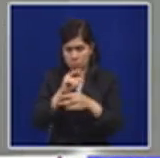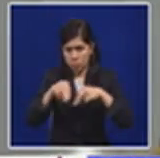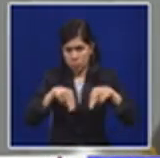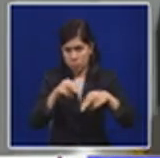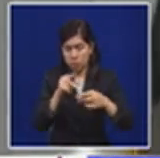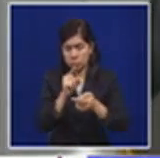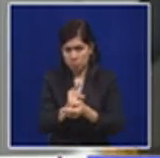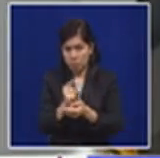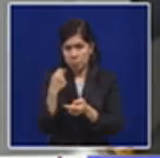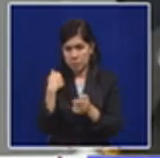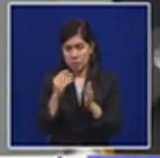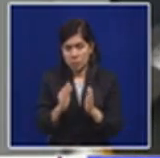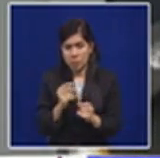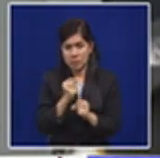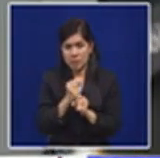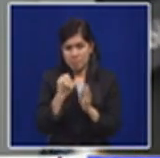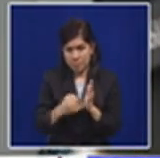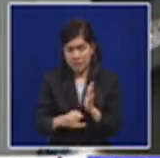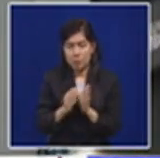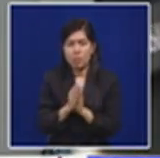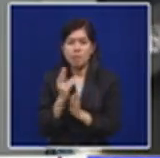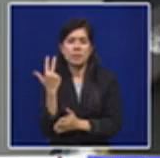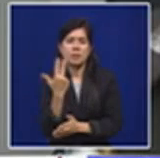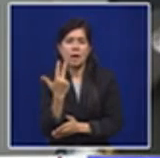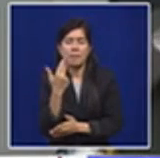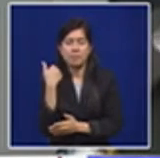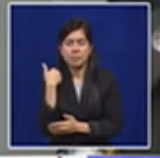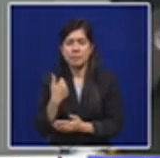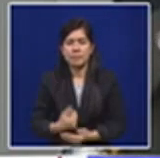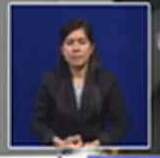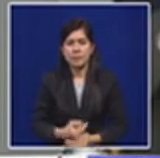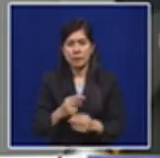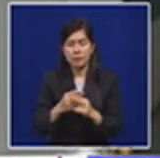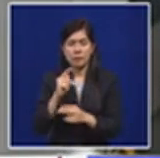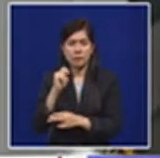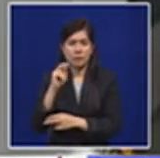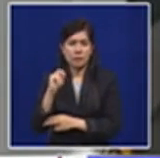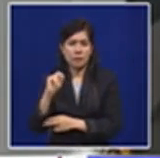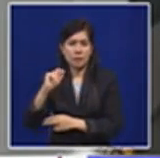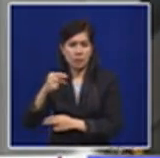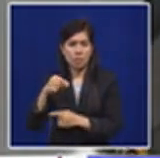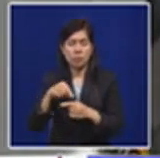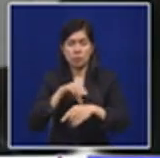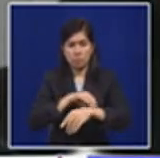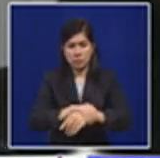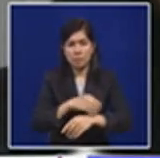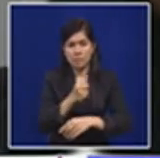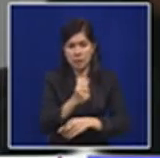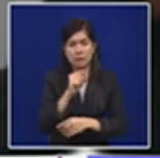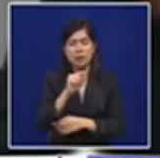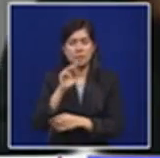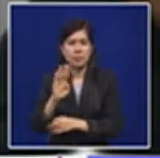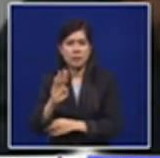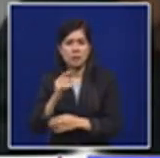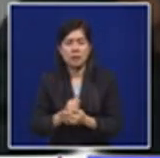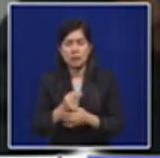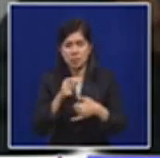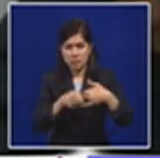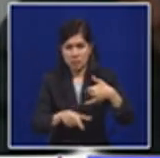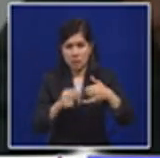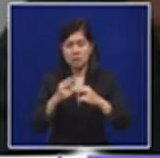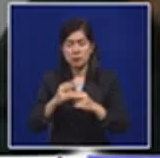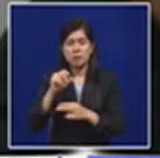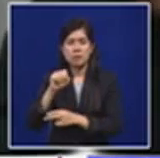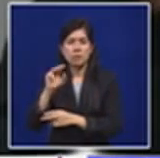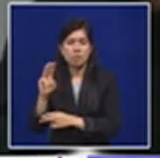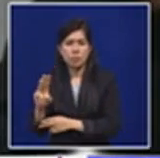ผู้ร่วมกระทำความผิด3คนคือนายธนงศักดิ์ถูกจับกุมได้เมื่อวันที่24มกราคมนายสุวิทย์ถูกจับกุม